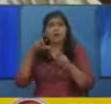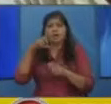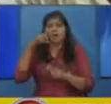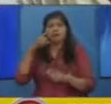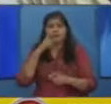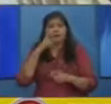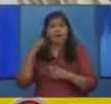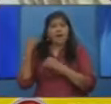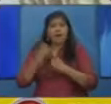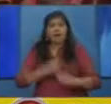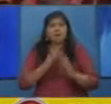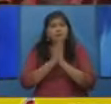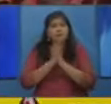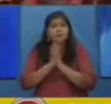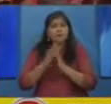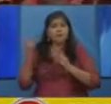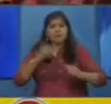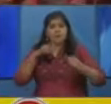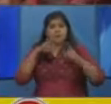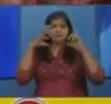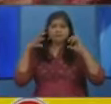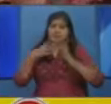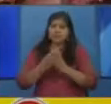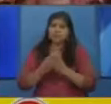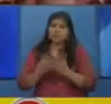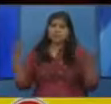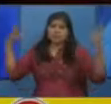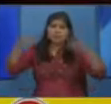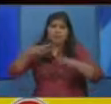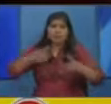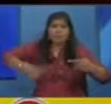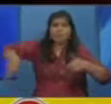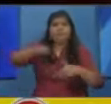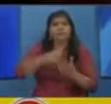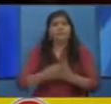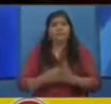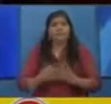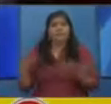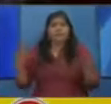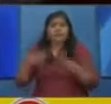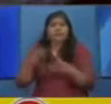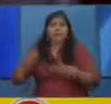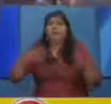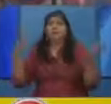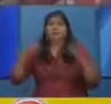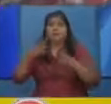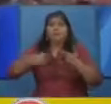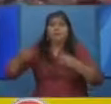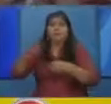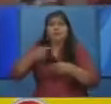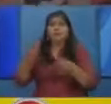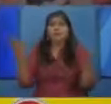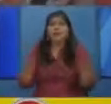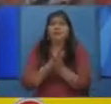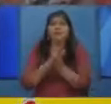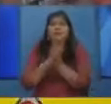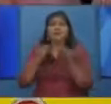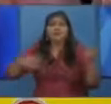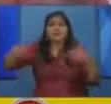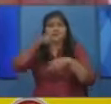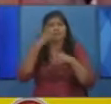के दर्शनों के लिए इतनी भीड़ जुट जाती थी, एकदम मेले जैसा माहौल रहता